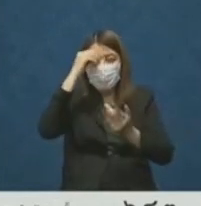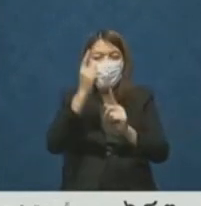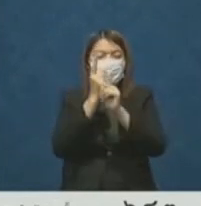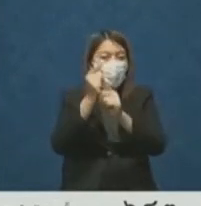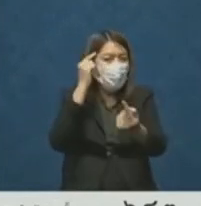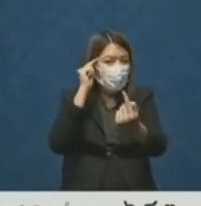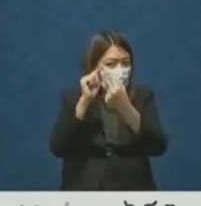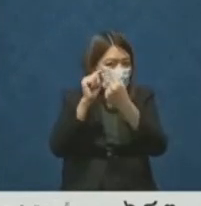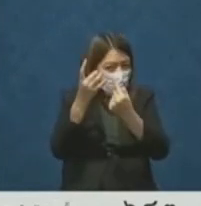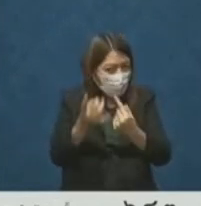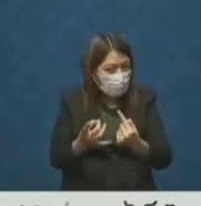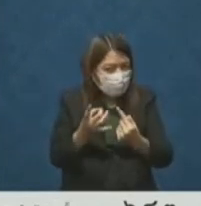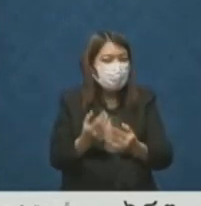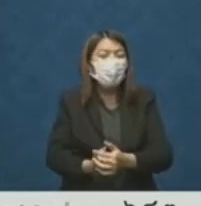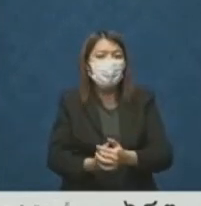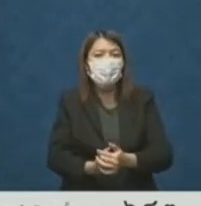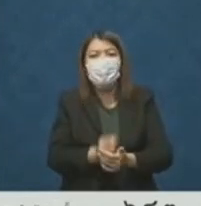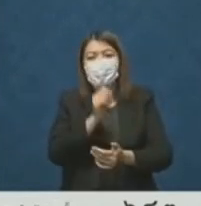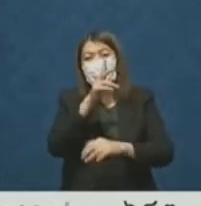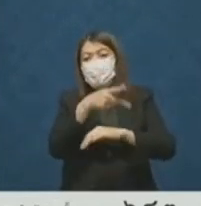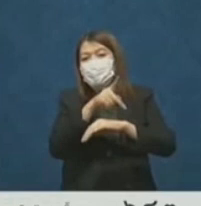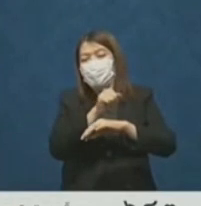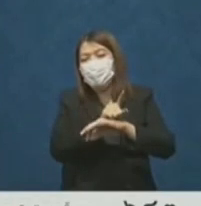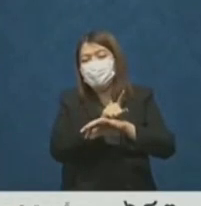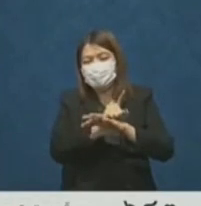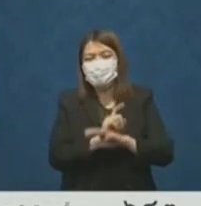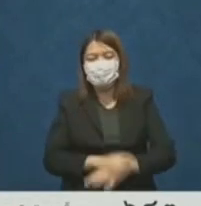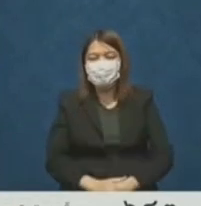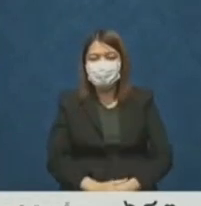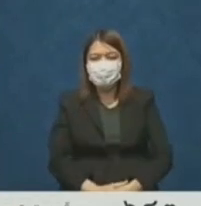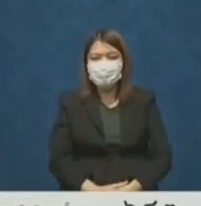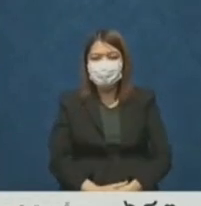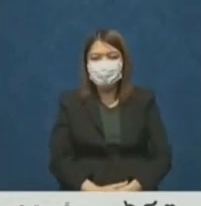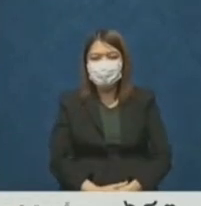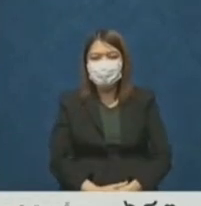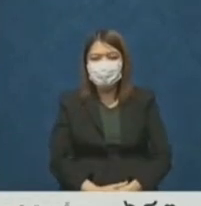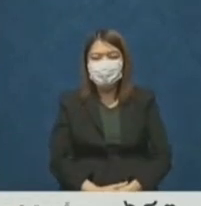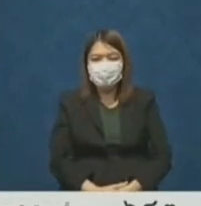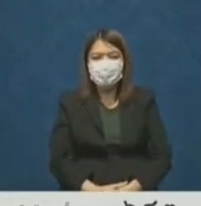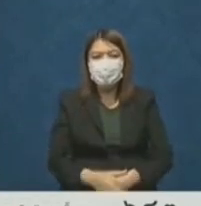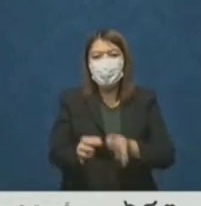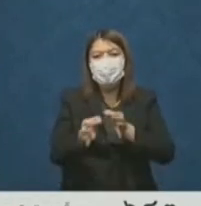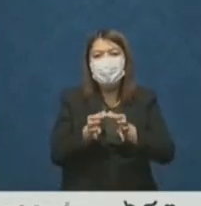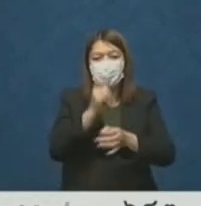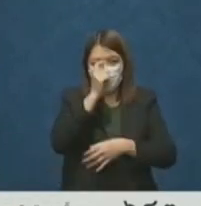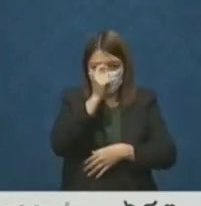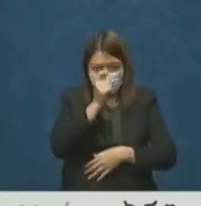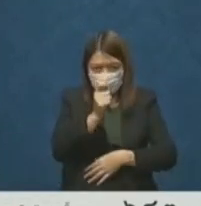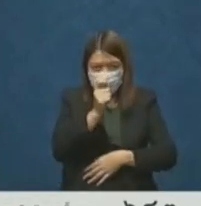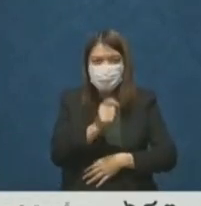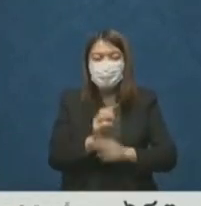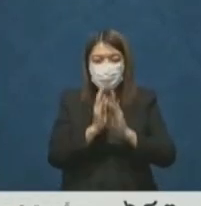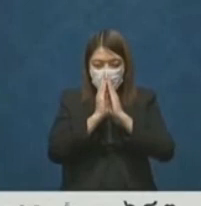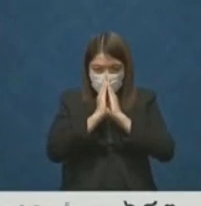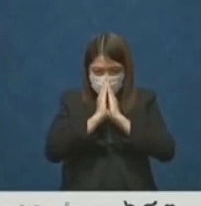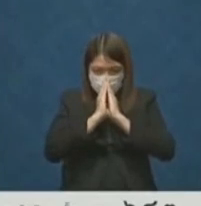าต้องเป็นไปเพื่อวัตถุประสงค์อะไรอย่างที่ผมเรียนท่านประธานตามที่ได้กล่าวไว้แล้วด้วยความเค